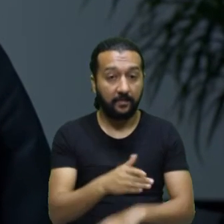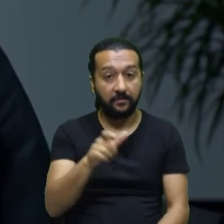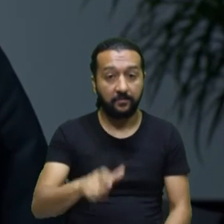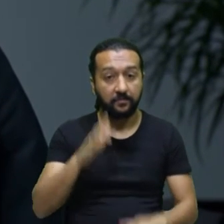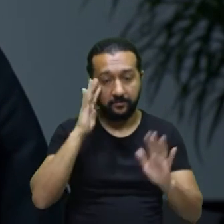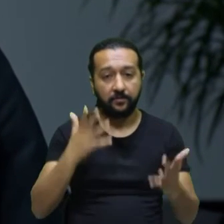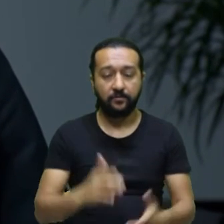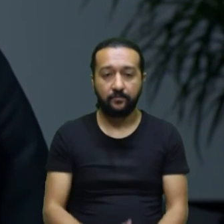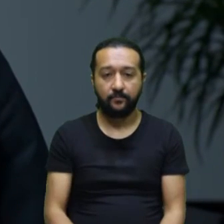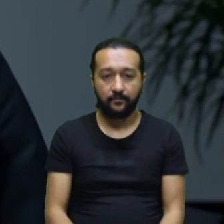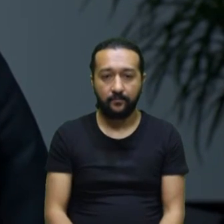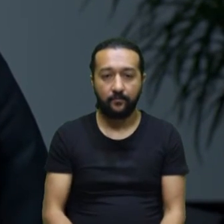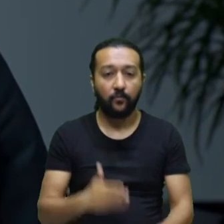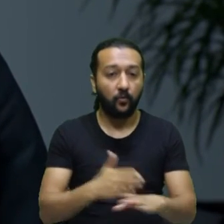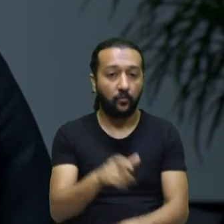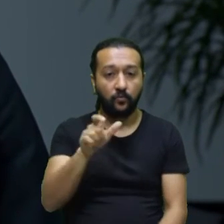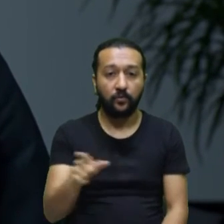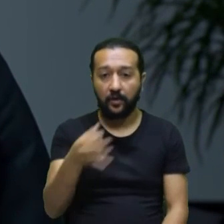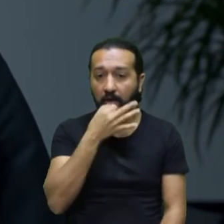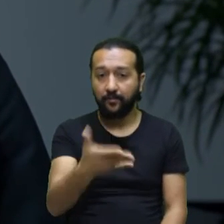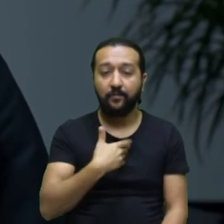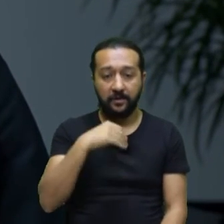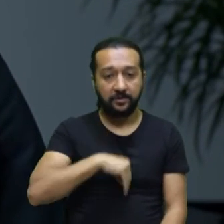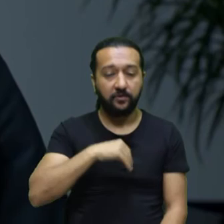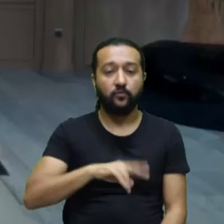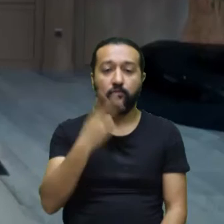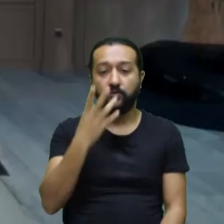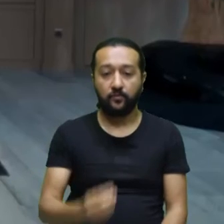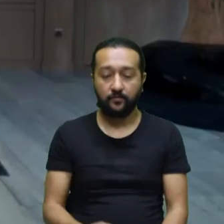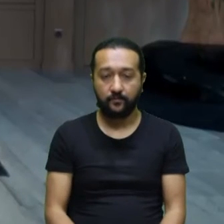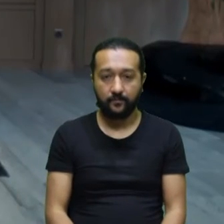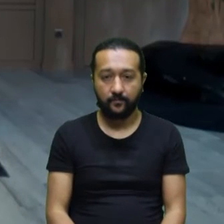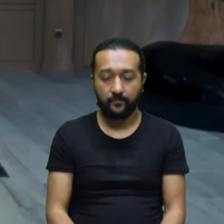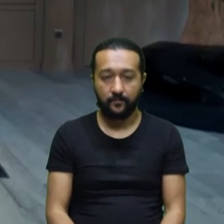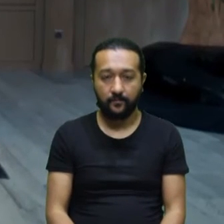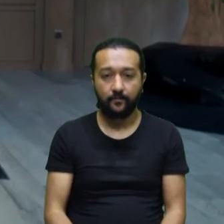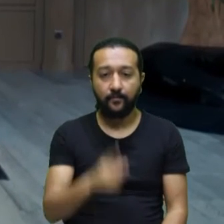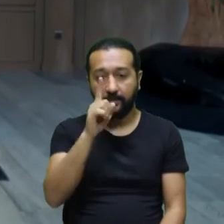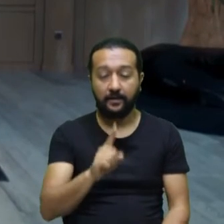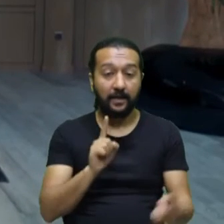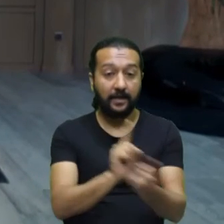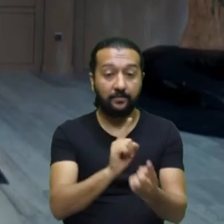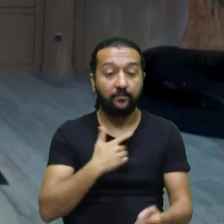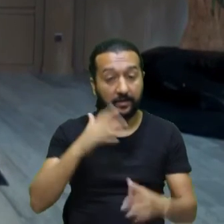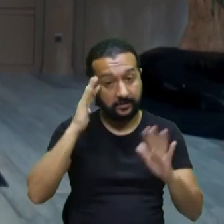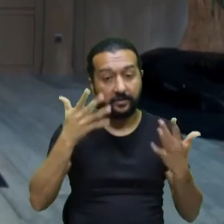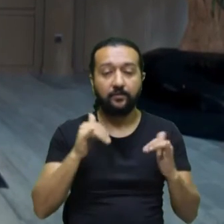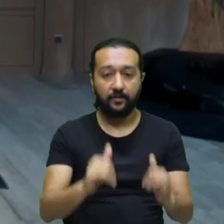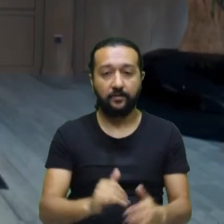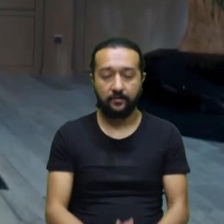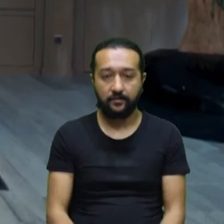Gerçekten şaşırdım. Doğrusu bu haber benim için de sürpriz oldu. İlk karşılaştığımda ben de